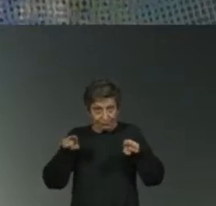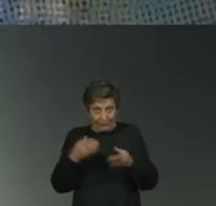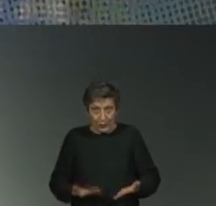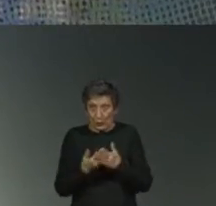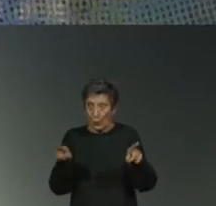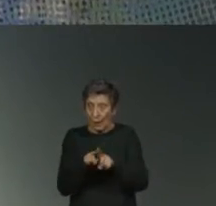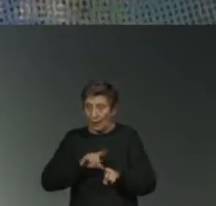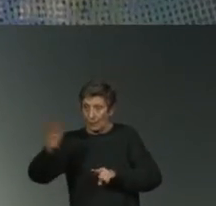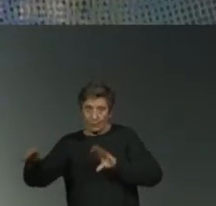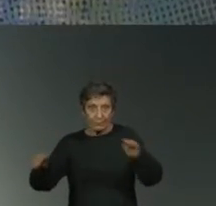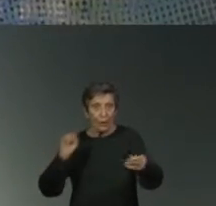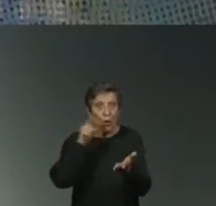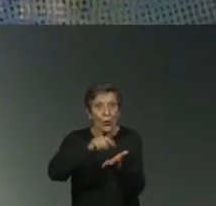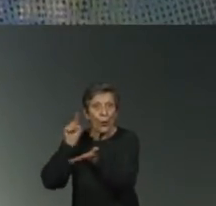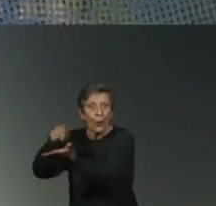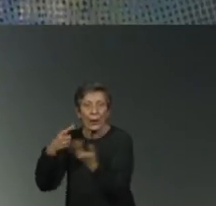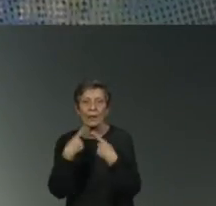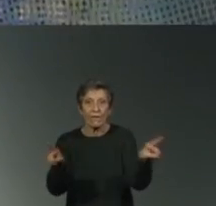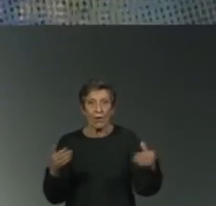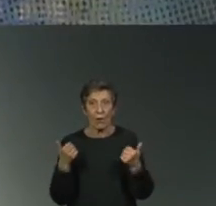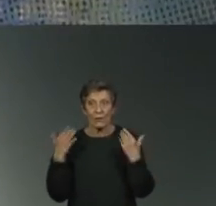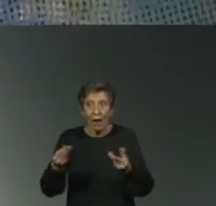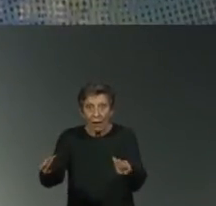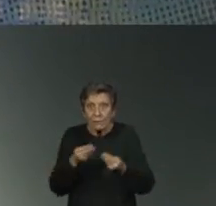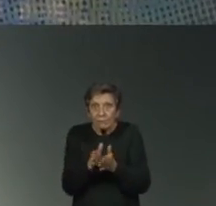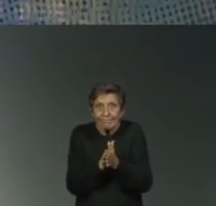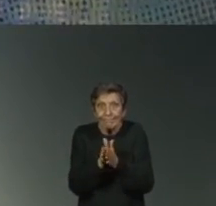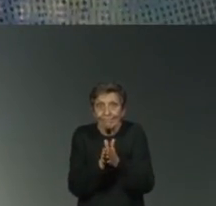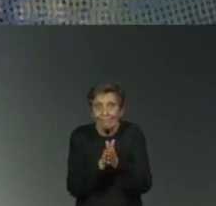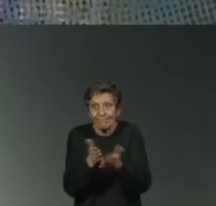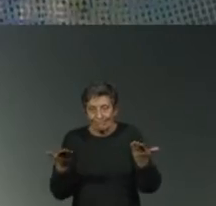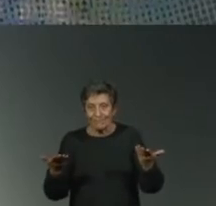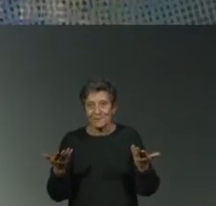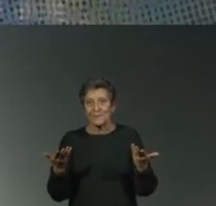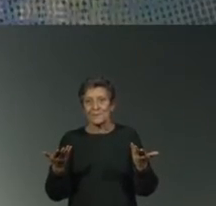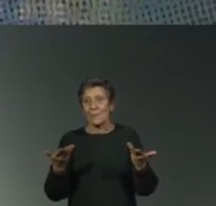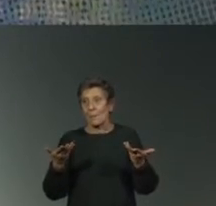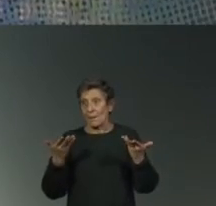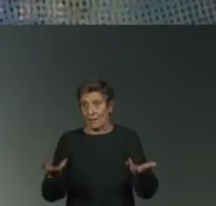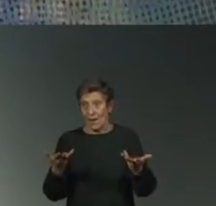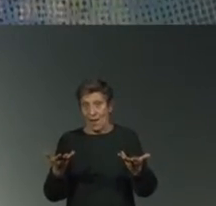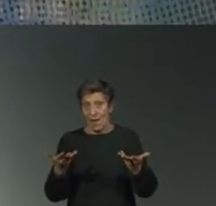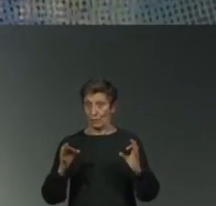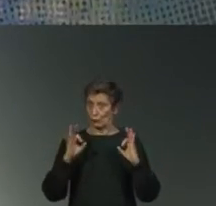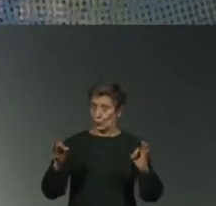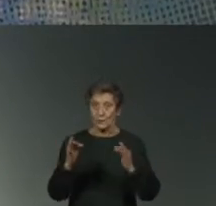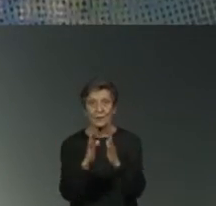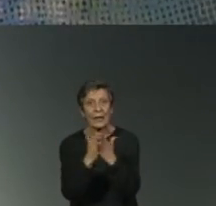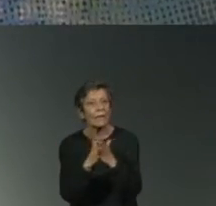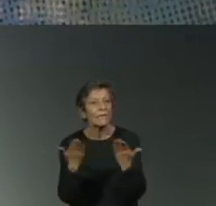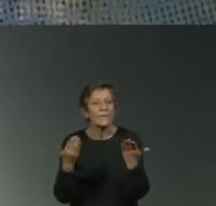différents. Ça, c'est quelque chose qui vraiment m'excitait énormément et a fait que j'ai écrit ce livre vraiment